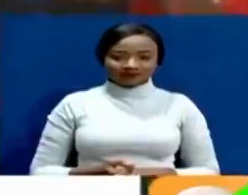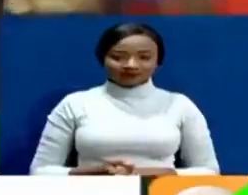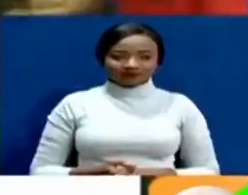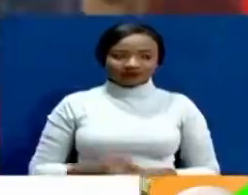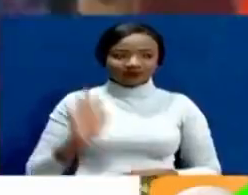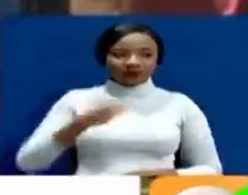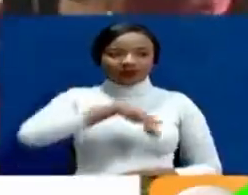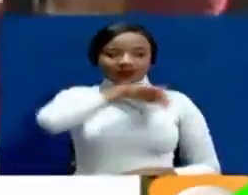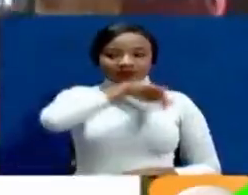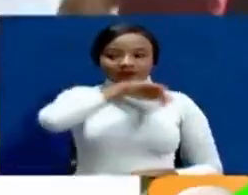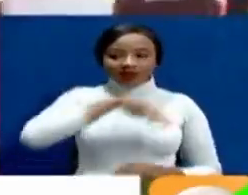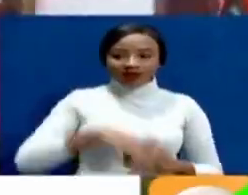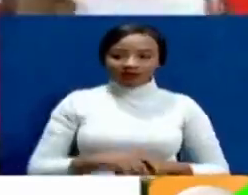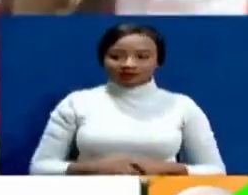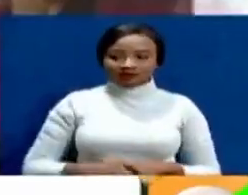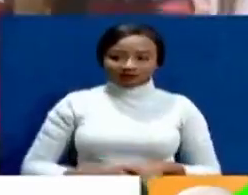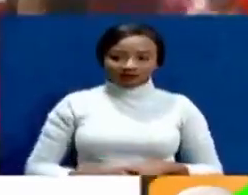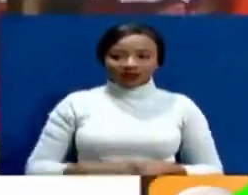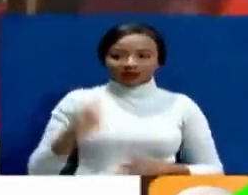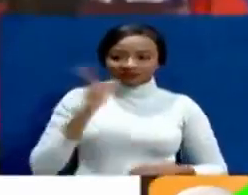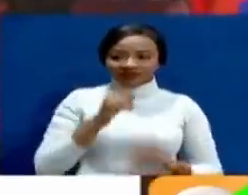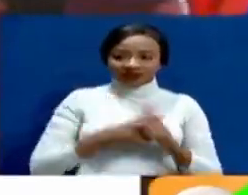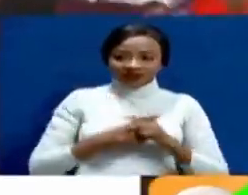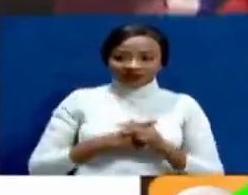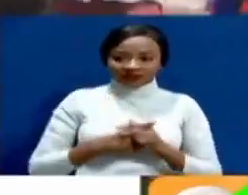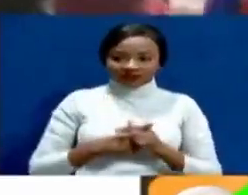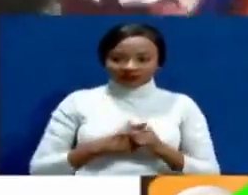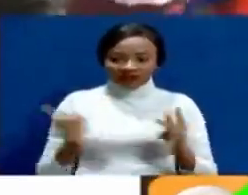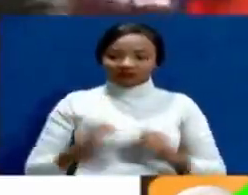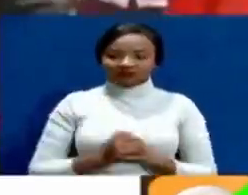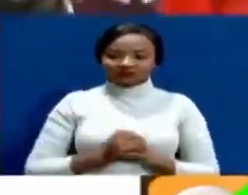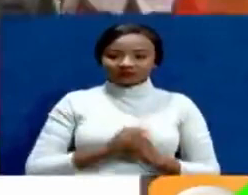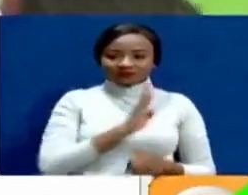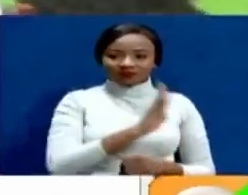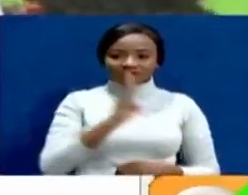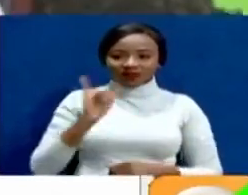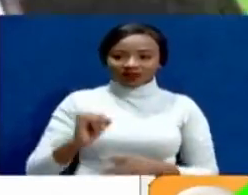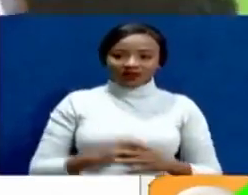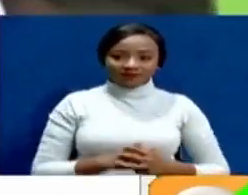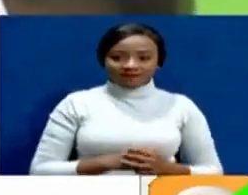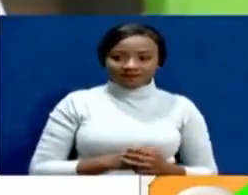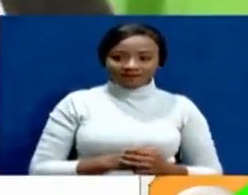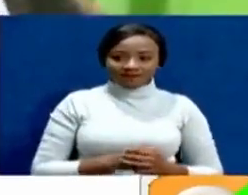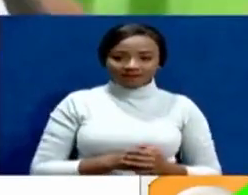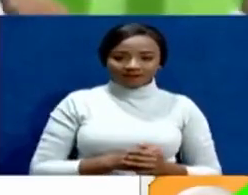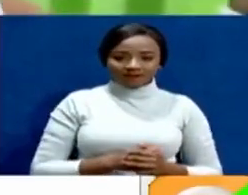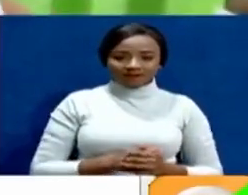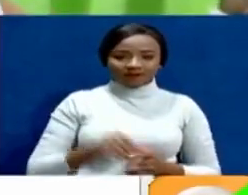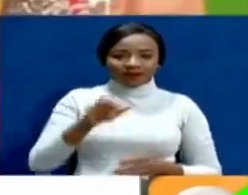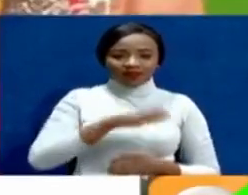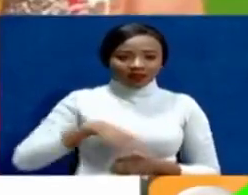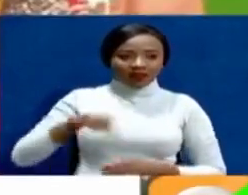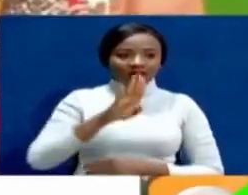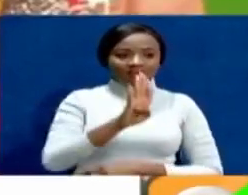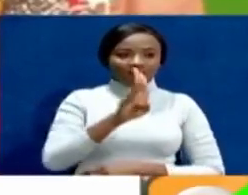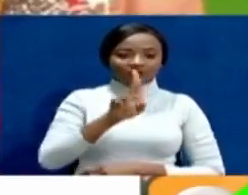Kinara wa ODM Raila Odinga tayari ameanza kuchachawisha ngoma ya BBI leo akiwa katika eneo bunge la